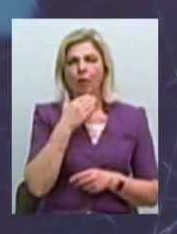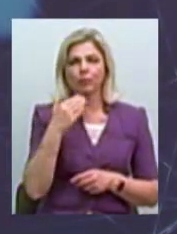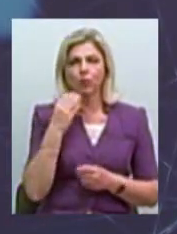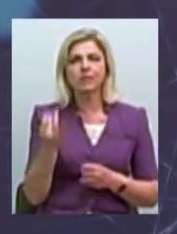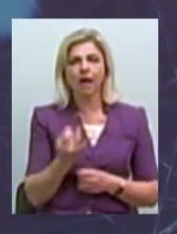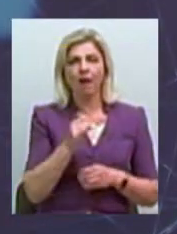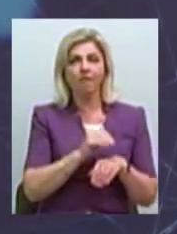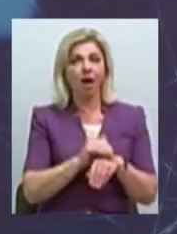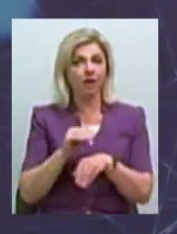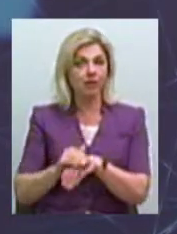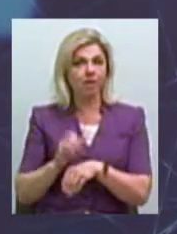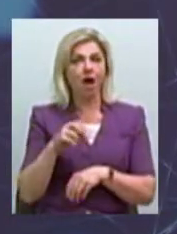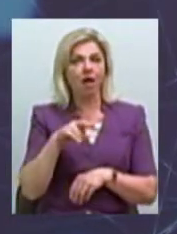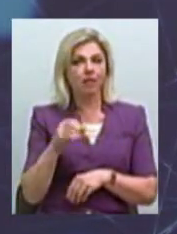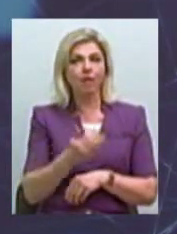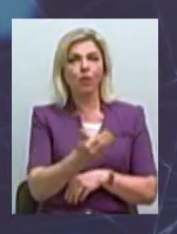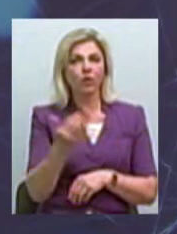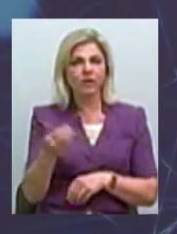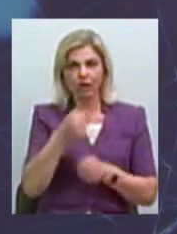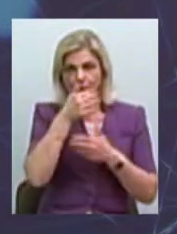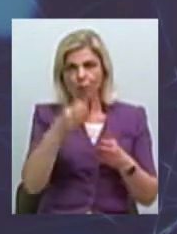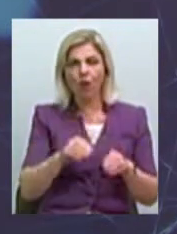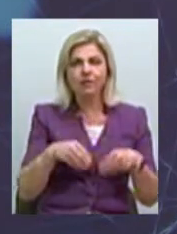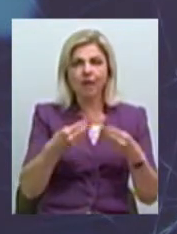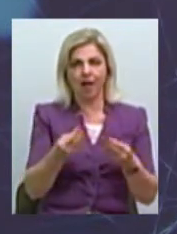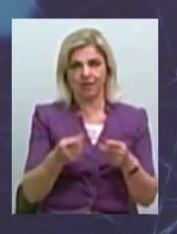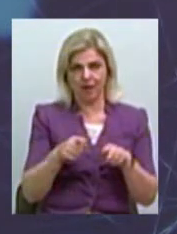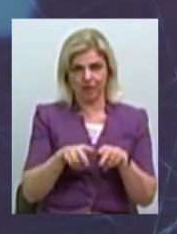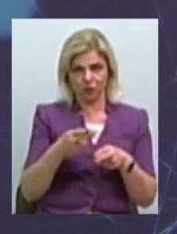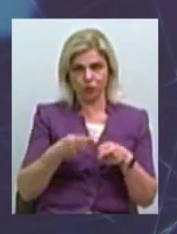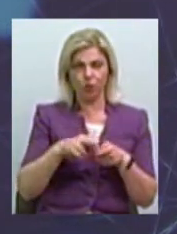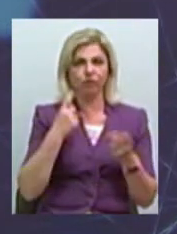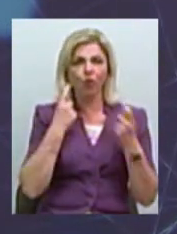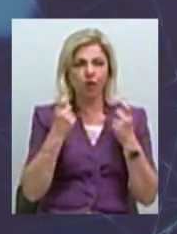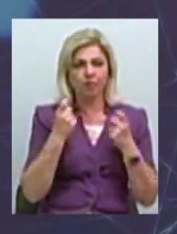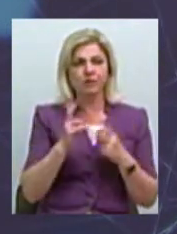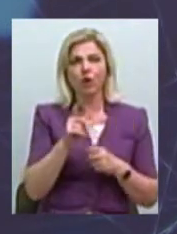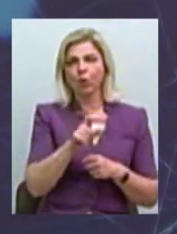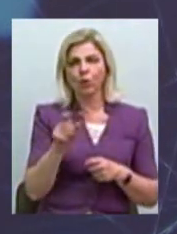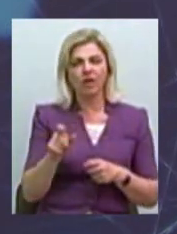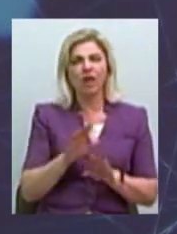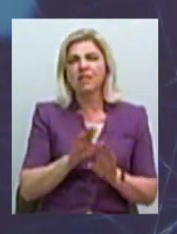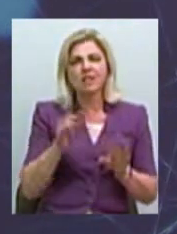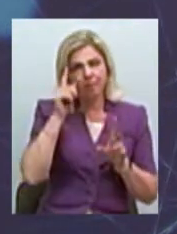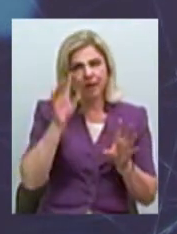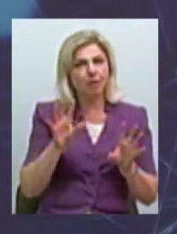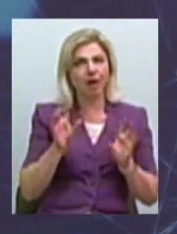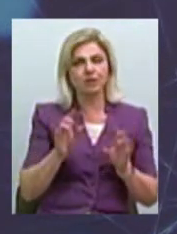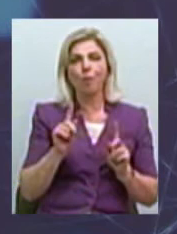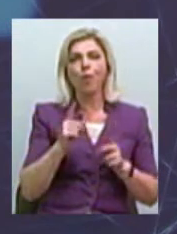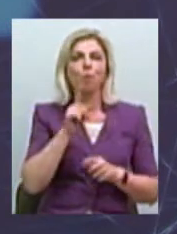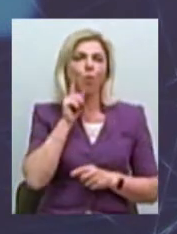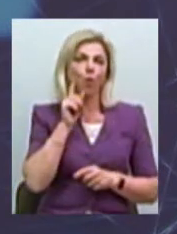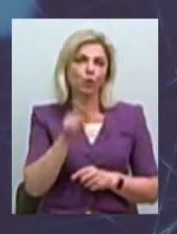фактів, але вони не можуть підносити цю інформацію до слухача, і вона не сприймається. Тому що молоді